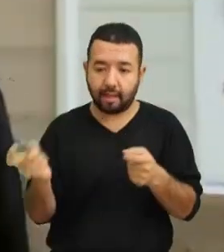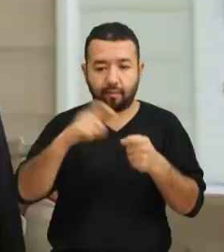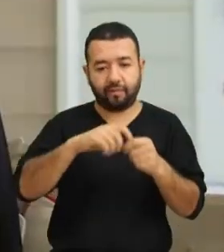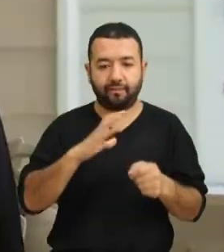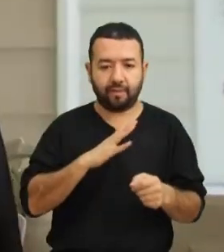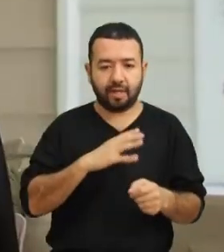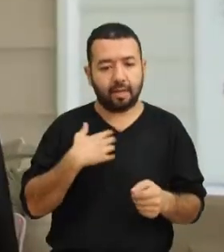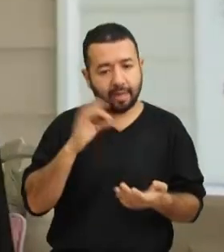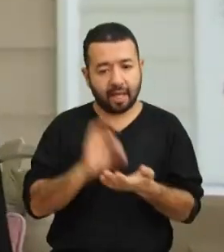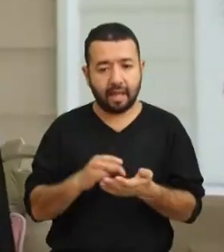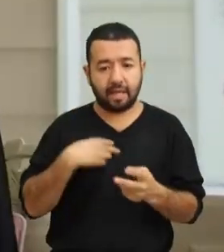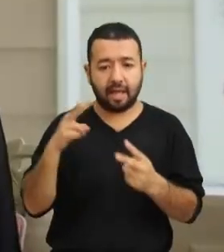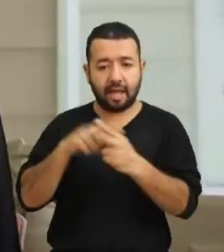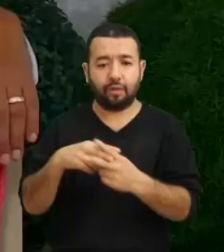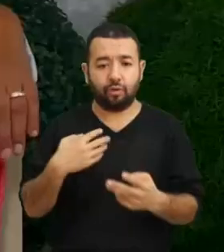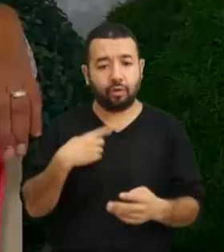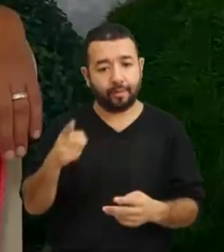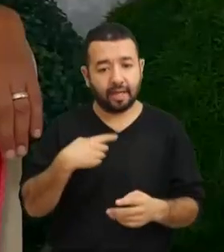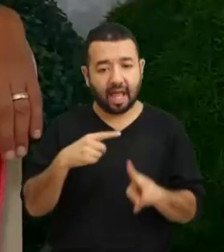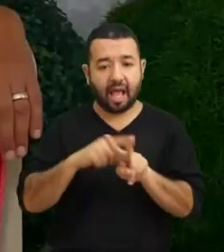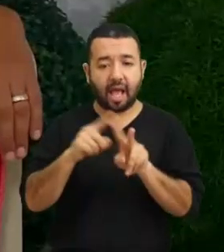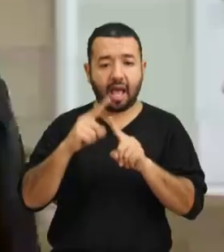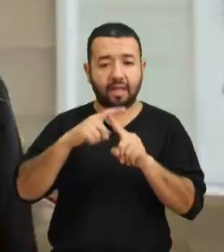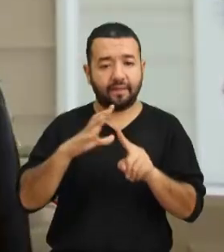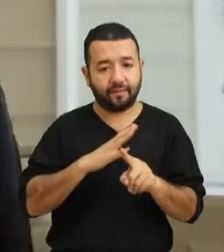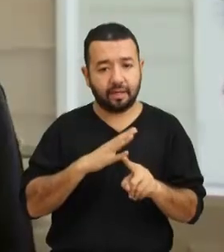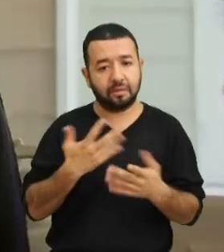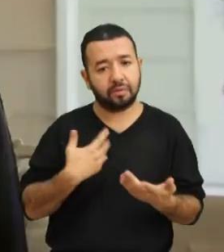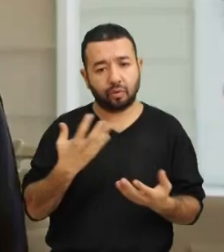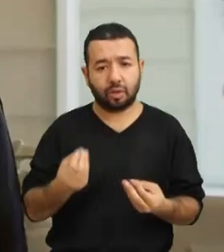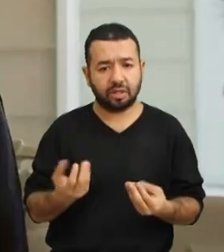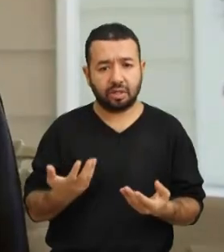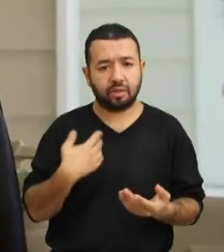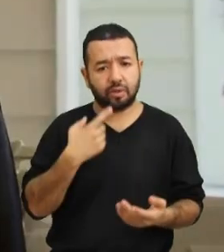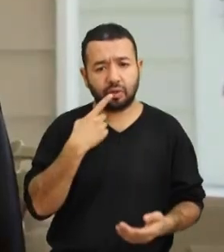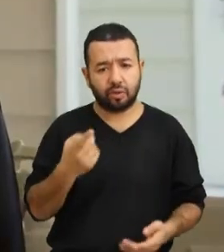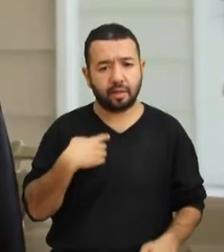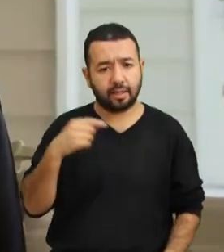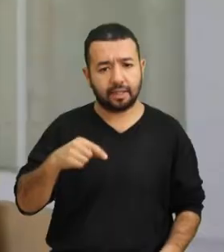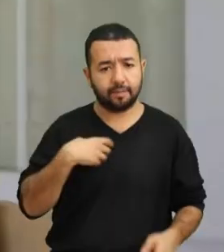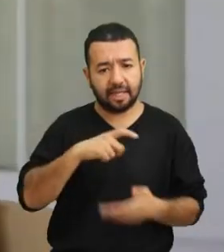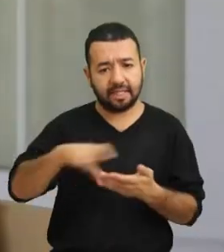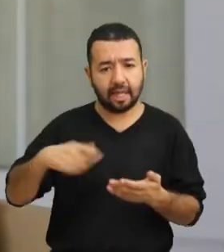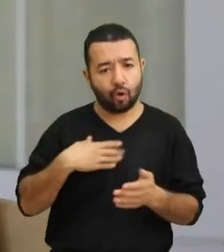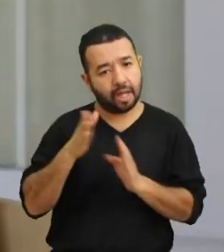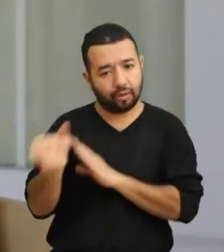babişkocuğum. Ayrıca ne diyorum ben size bunu kanıtlayacağım. Nasıl olacak bu? Şöyle. Ben şimdi salona